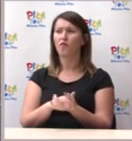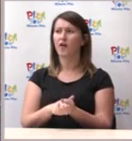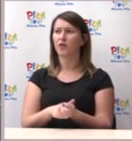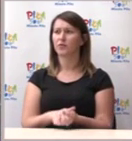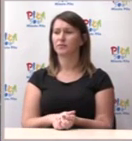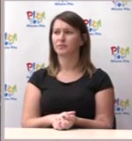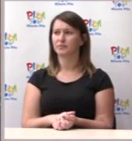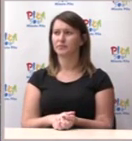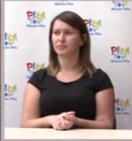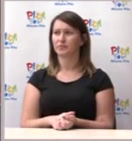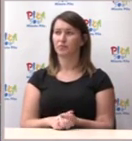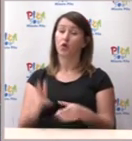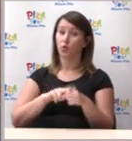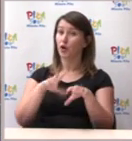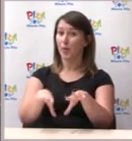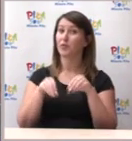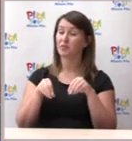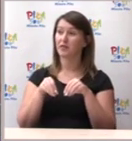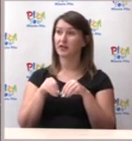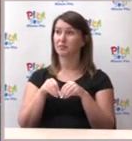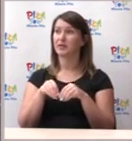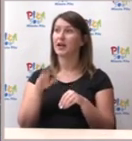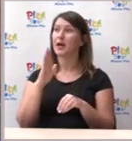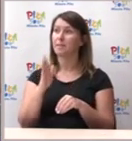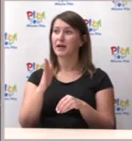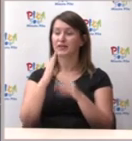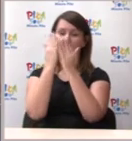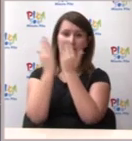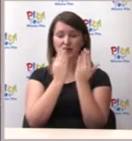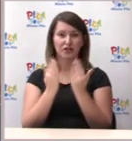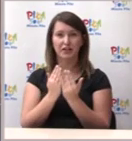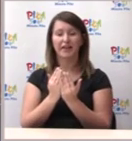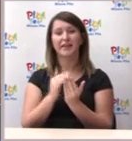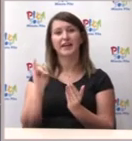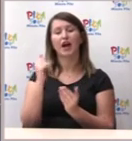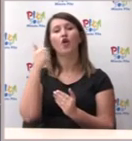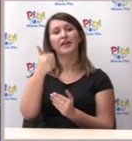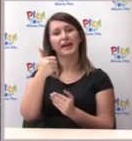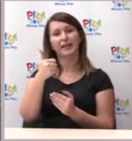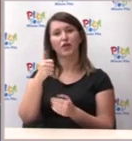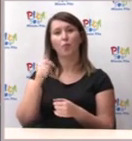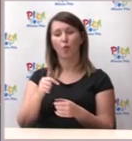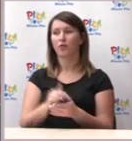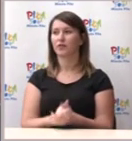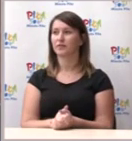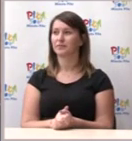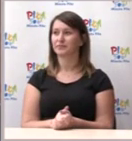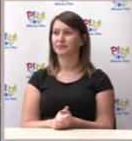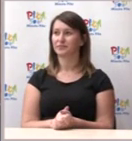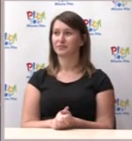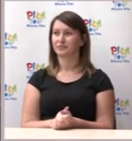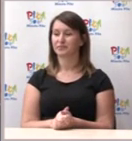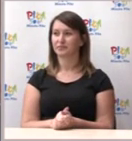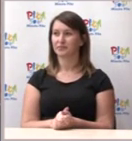biegu w stosunku do kandydatów na ławników, będzie wyczytane jako jeden punkt. Szanowni